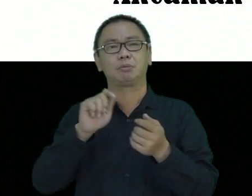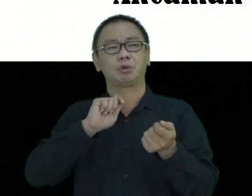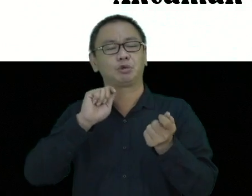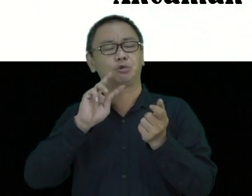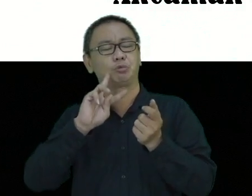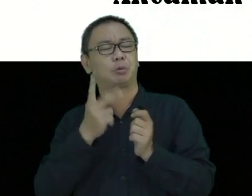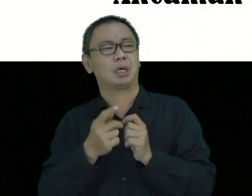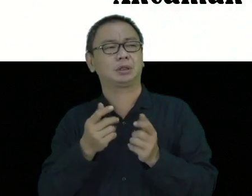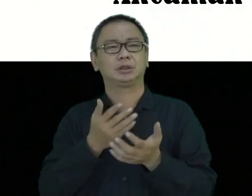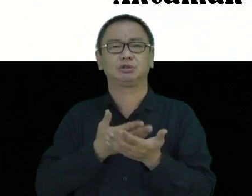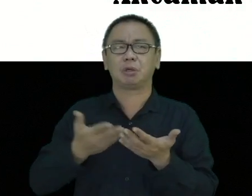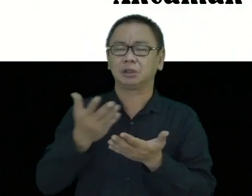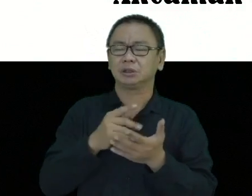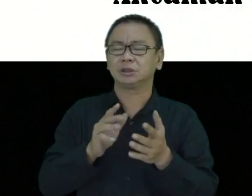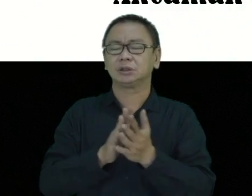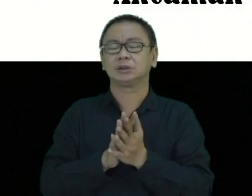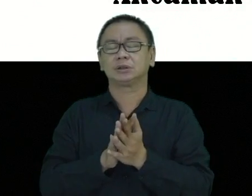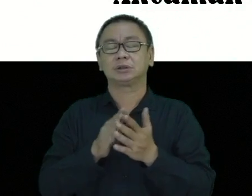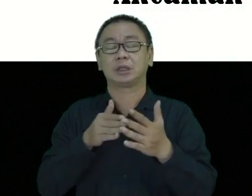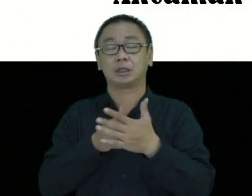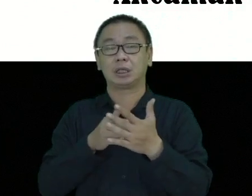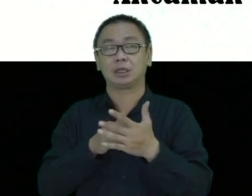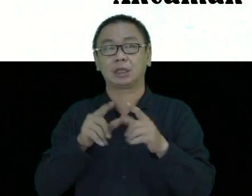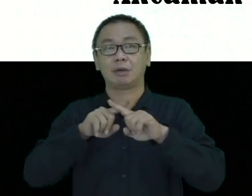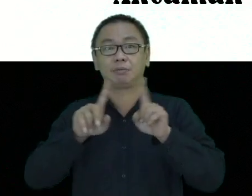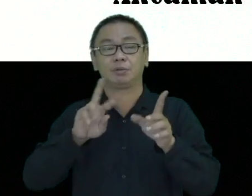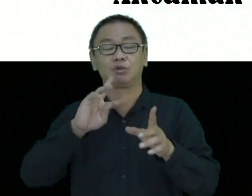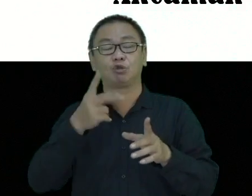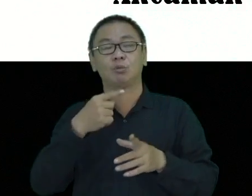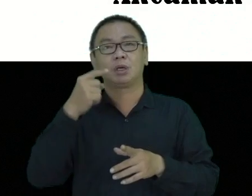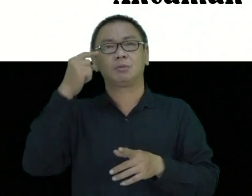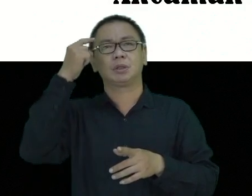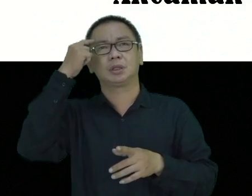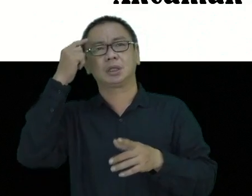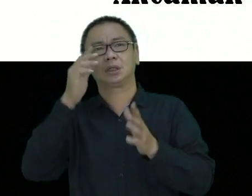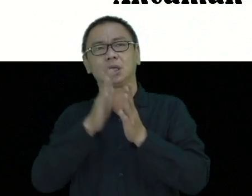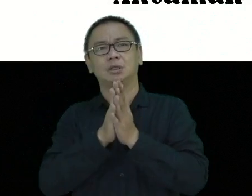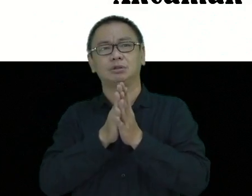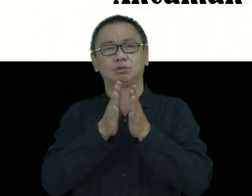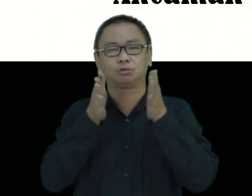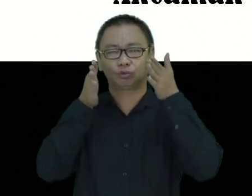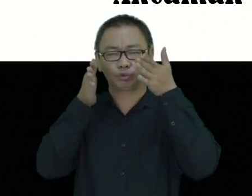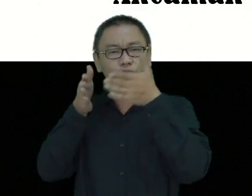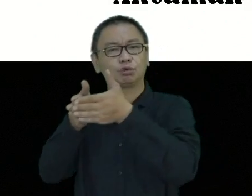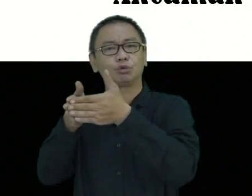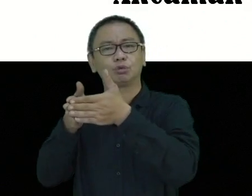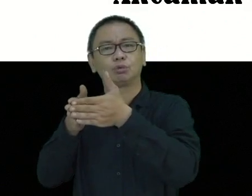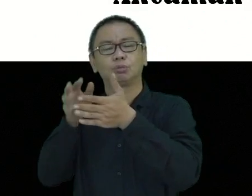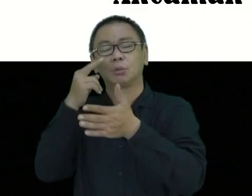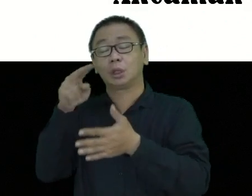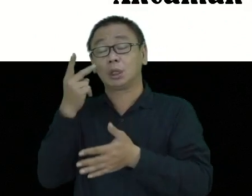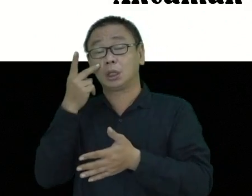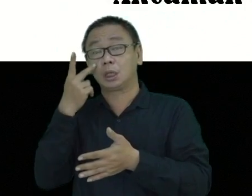hadapi, tetapi mengubah mindset dan sudut pandang iman mereka bahwa Tuhan